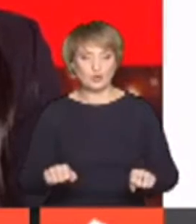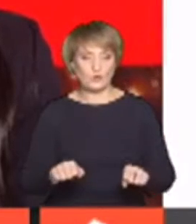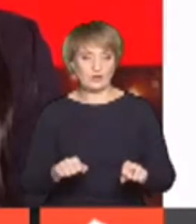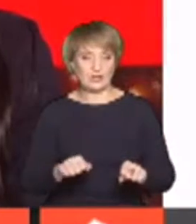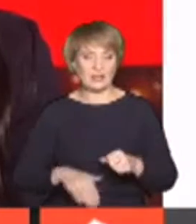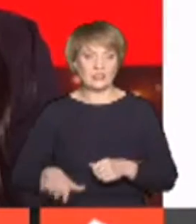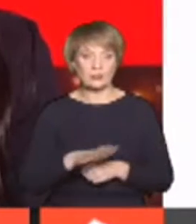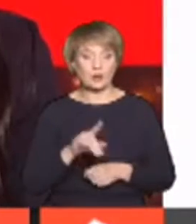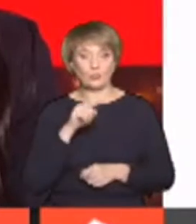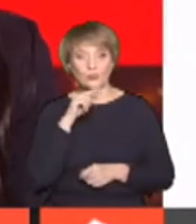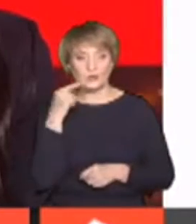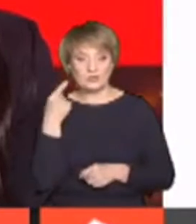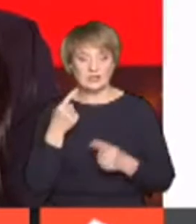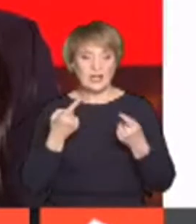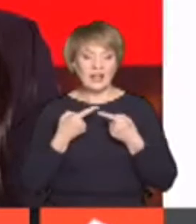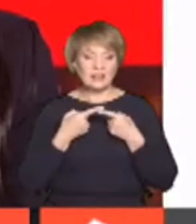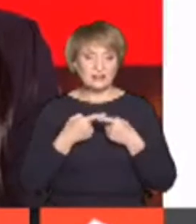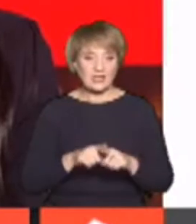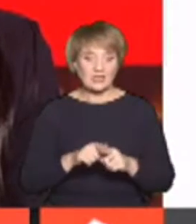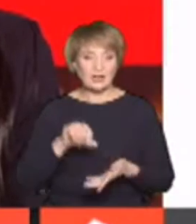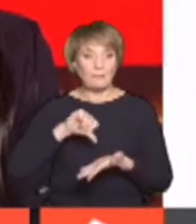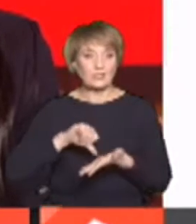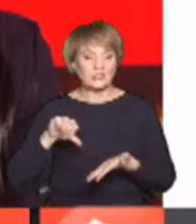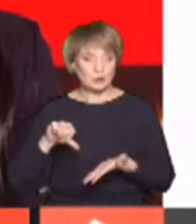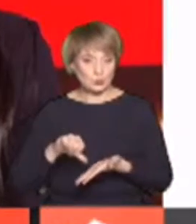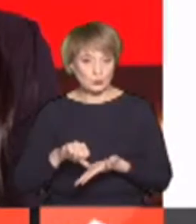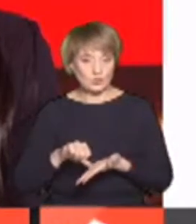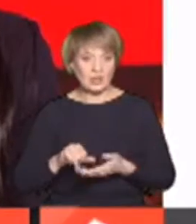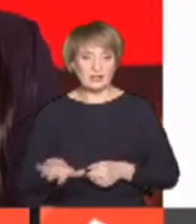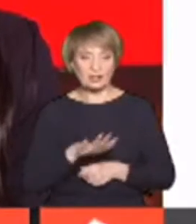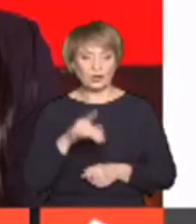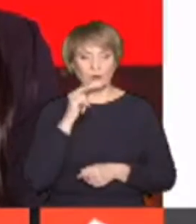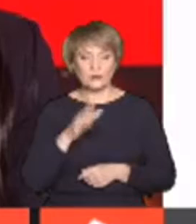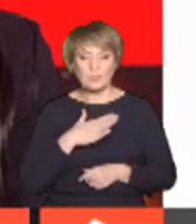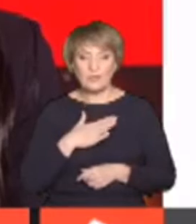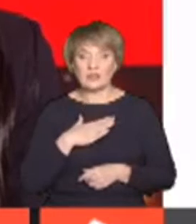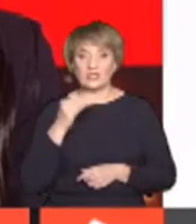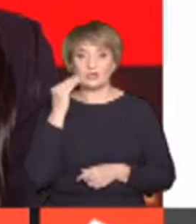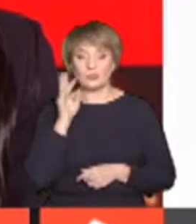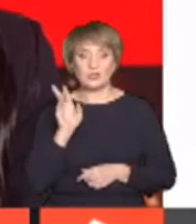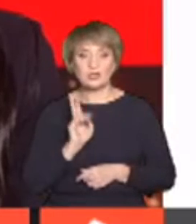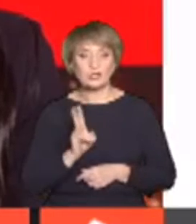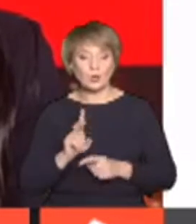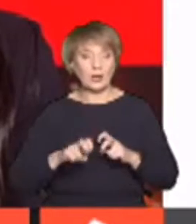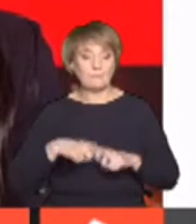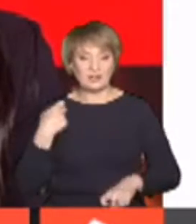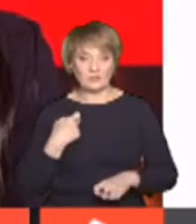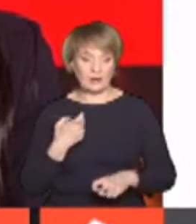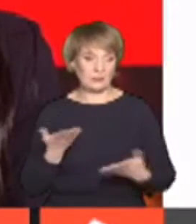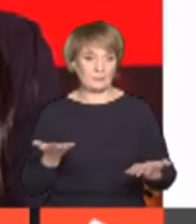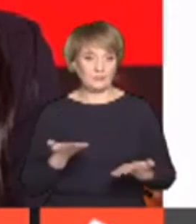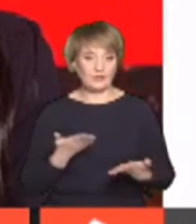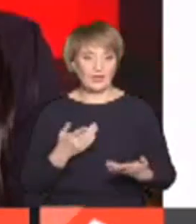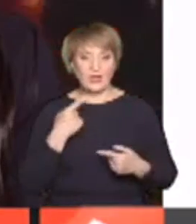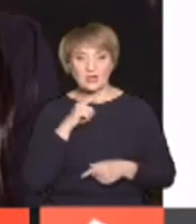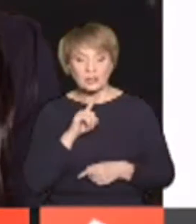поки російська техніка і найманці присутні на території України. Моя думка, що ми маємо не тільки перервати економічні зв'язки